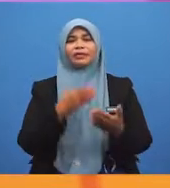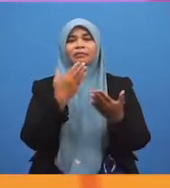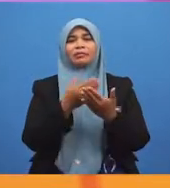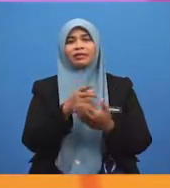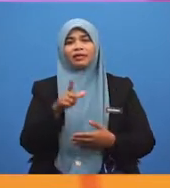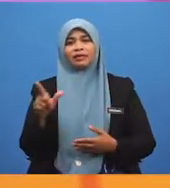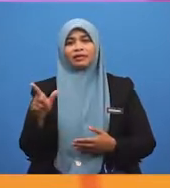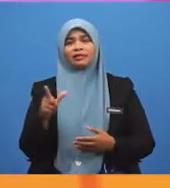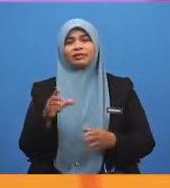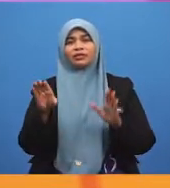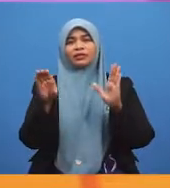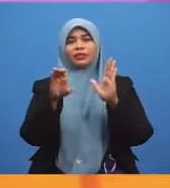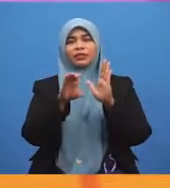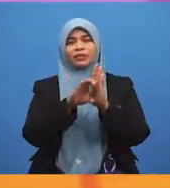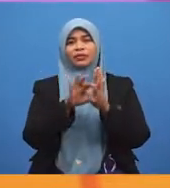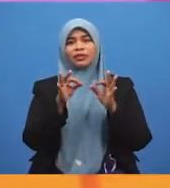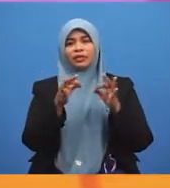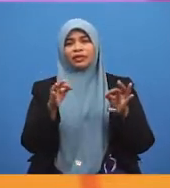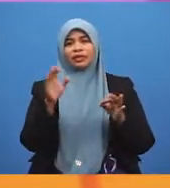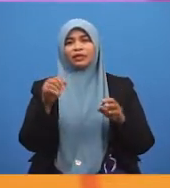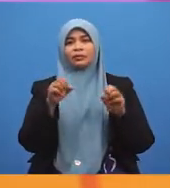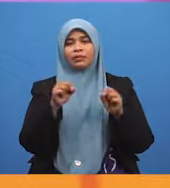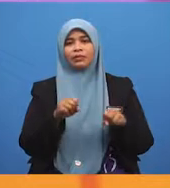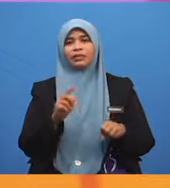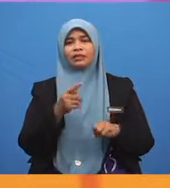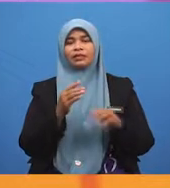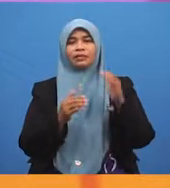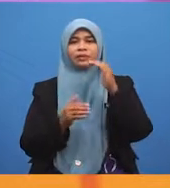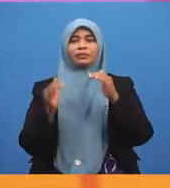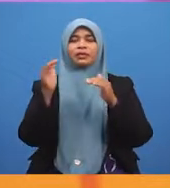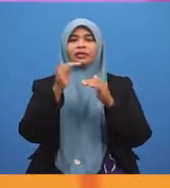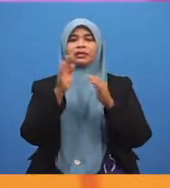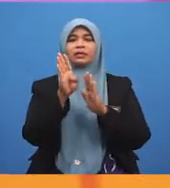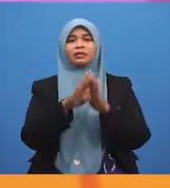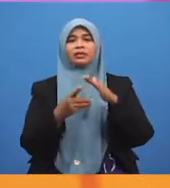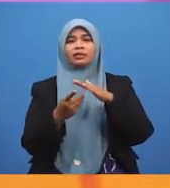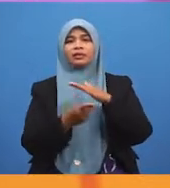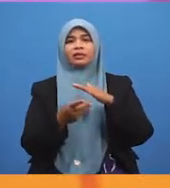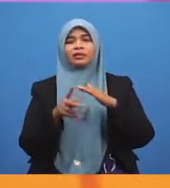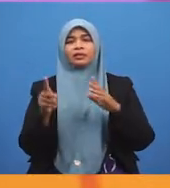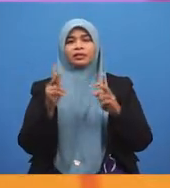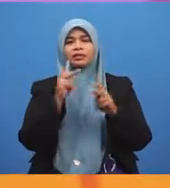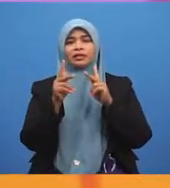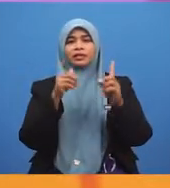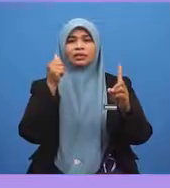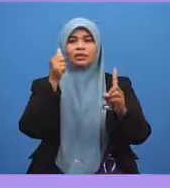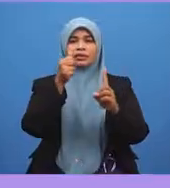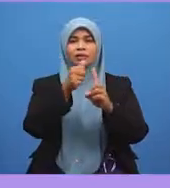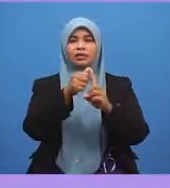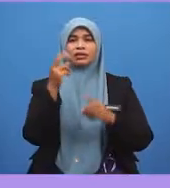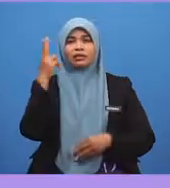Baiklah, contoh ayat yang boleh kita bina berdasarkan kata arah hadapan